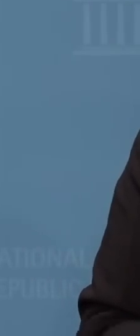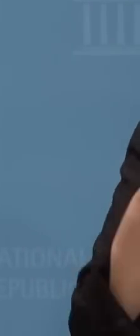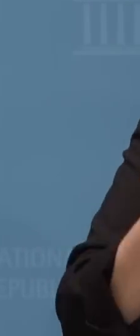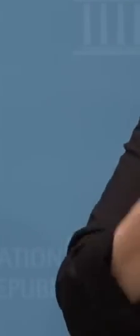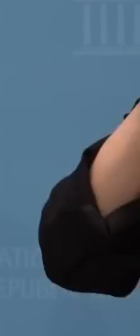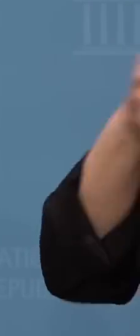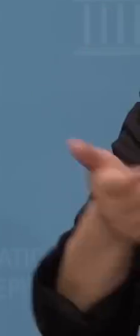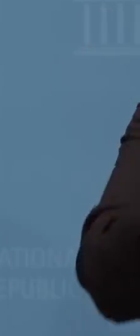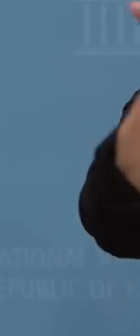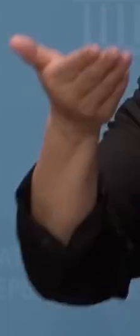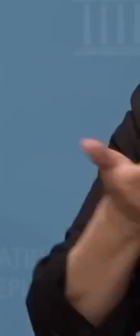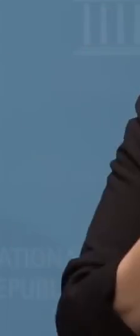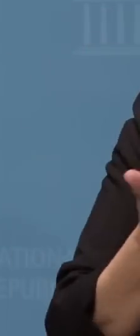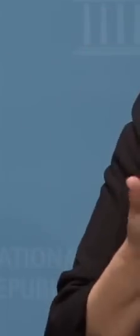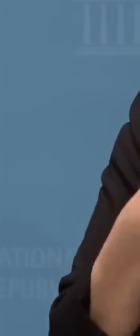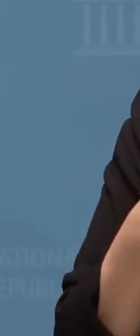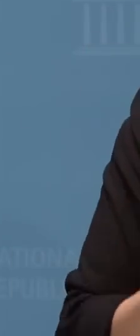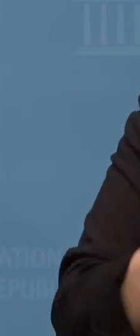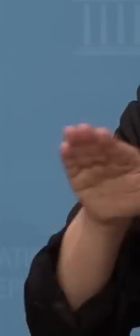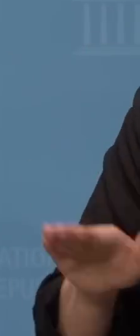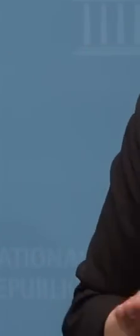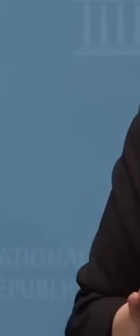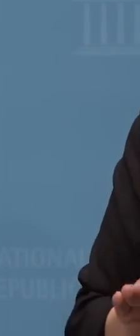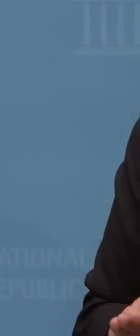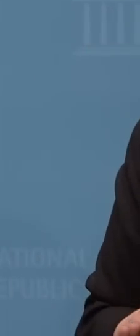존경하는 국민 여러분, 저는 우리가